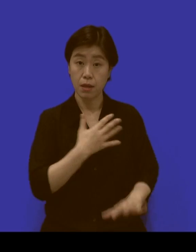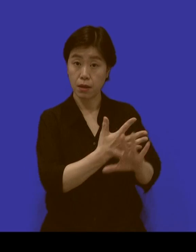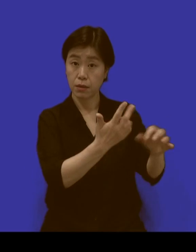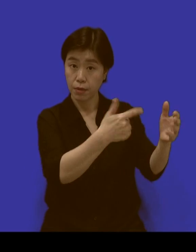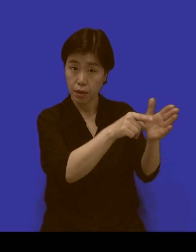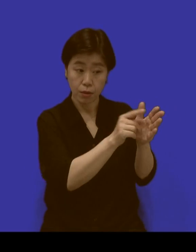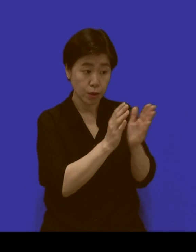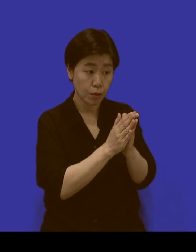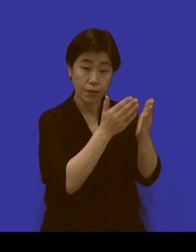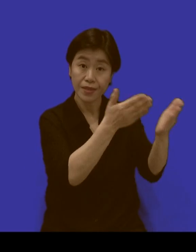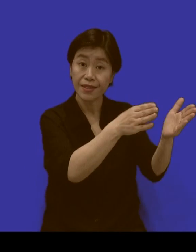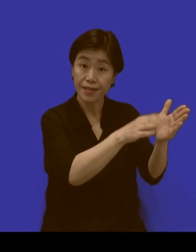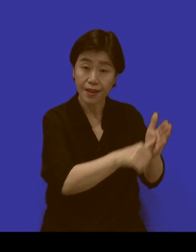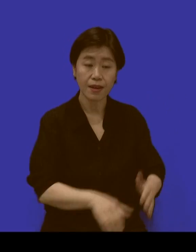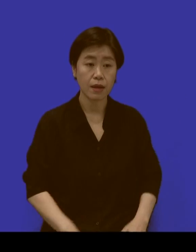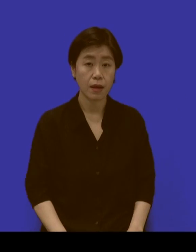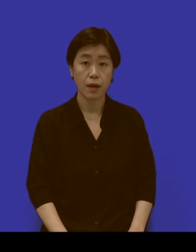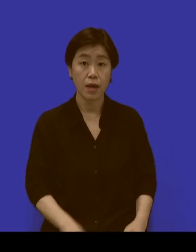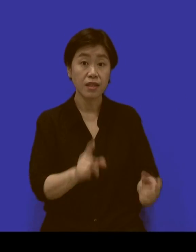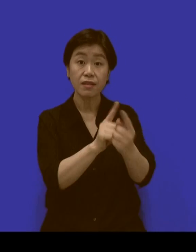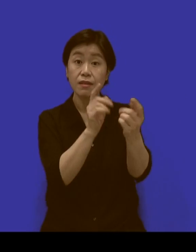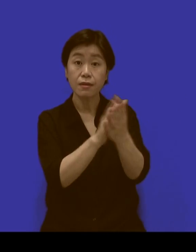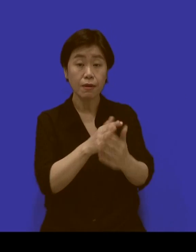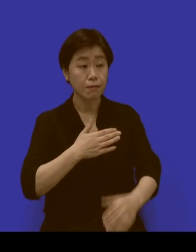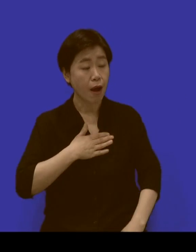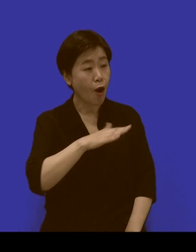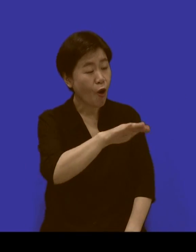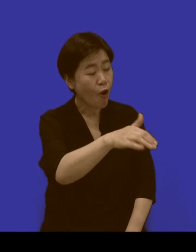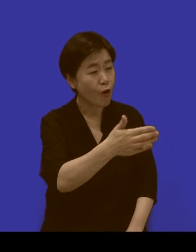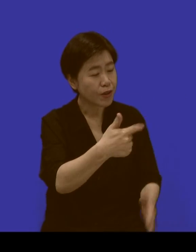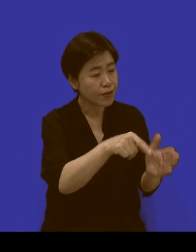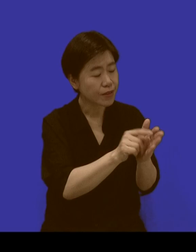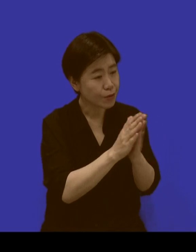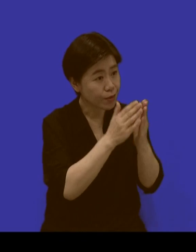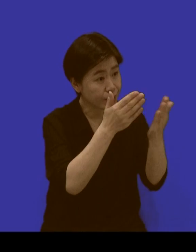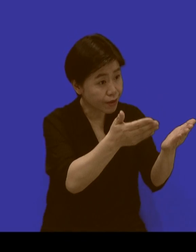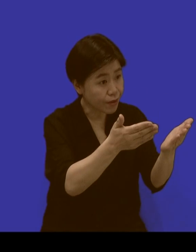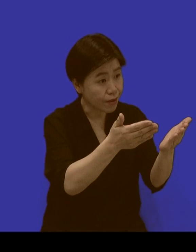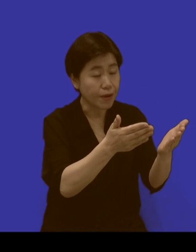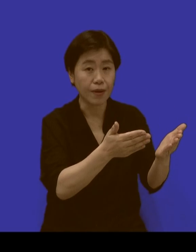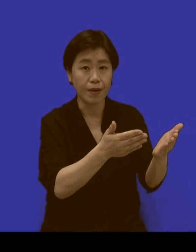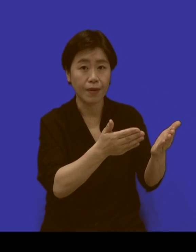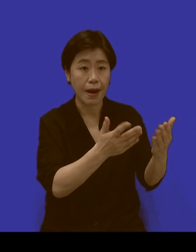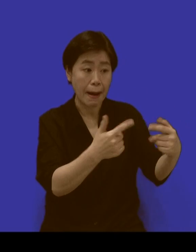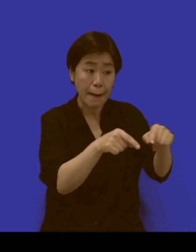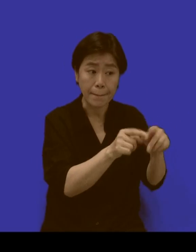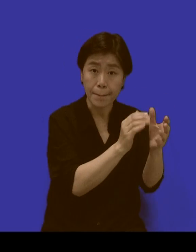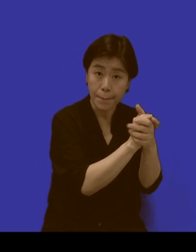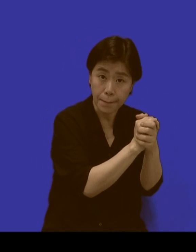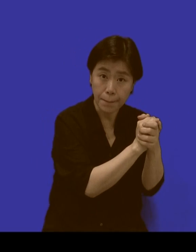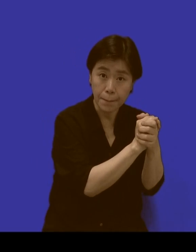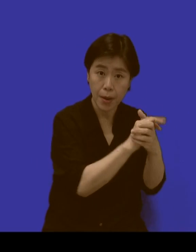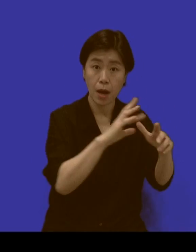이렇게 지금 교수님처럼 내가 당신을 위해서 기도해 드려도 될까요? 라고 하고 그분 앞에서 기도하는 것과 사실 골방에 가서 내가 저